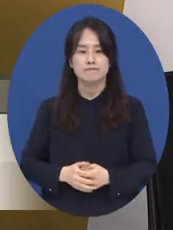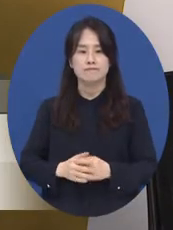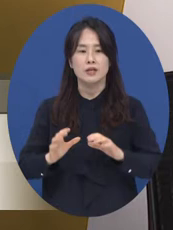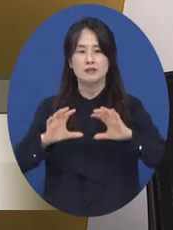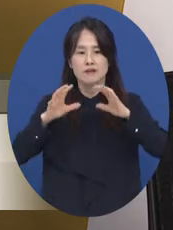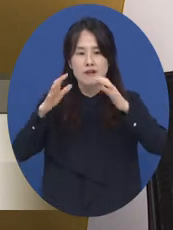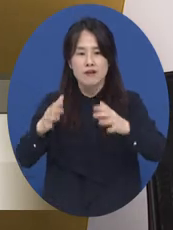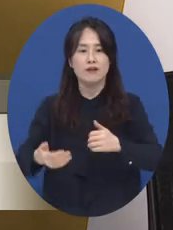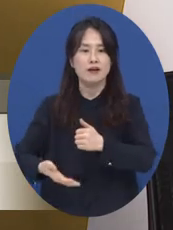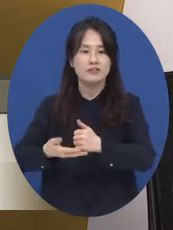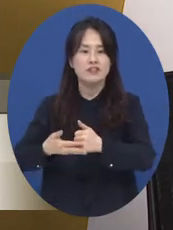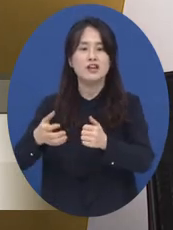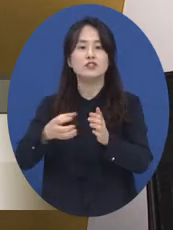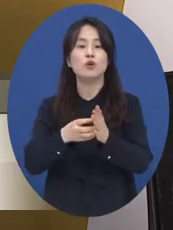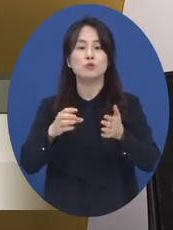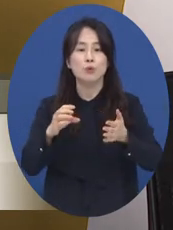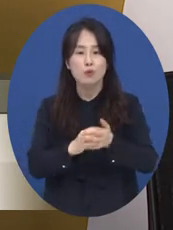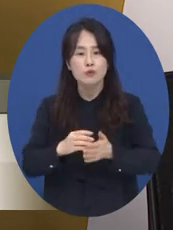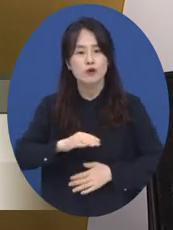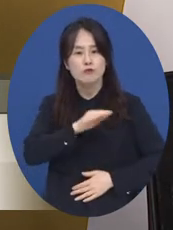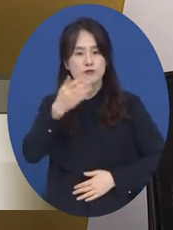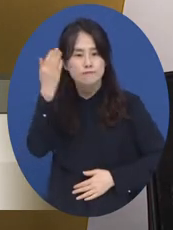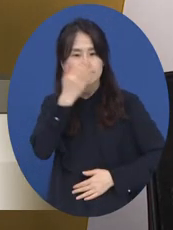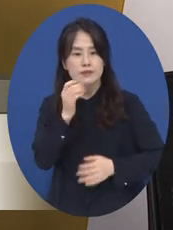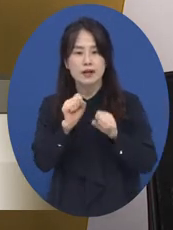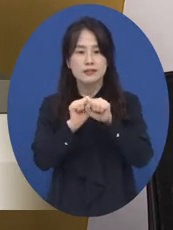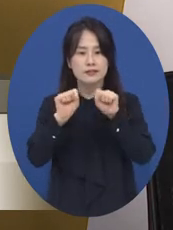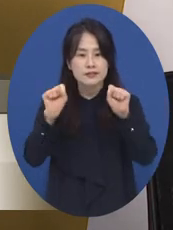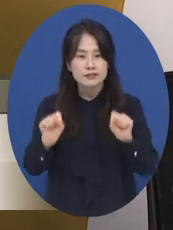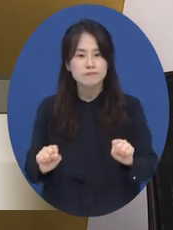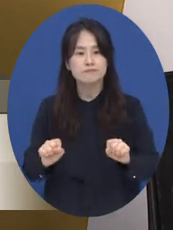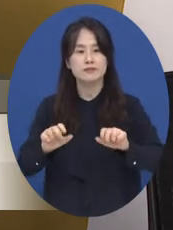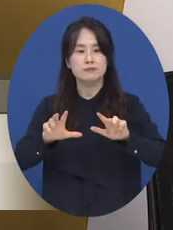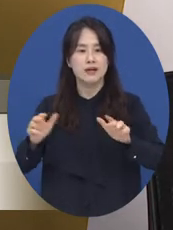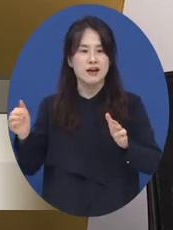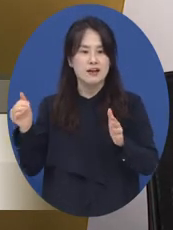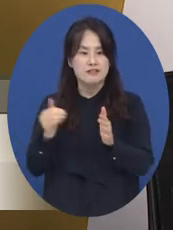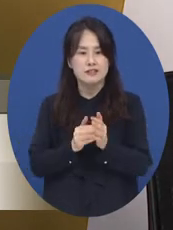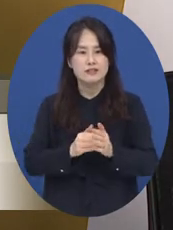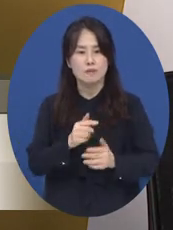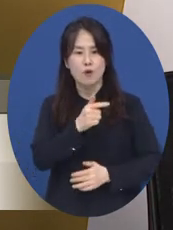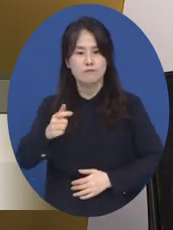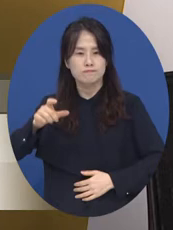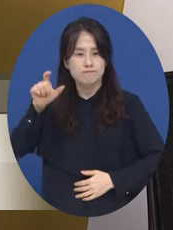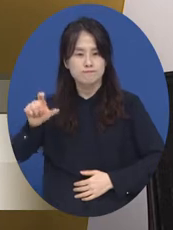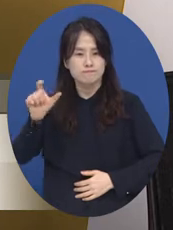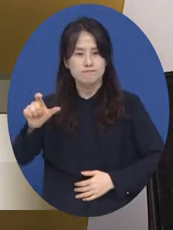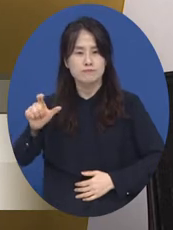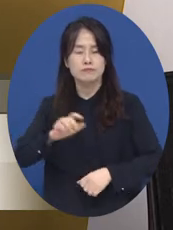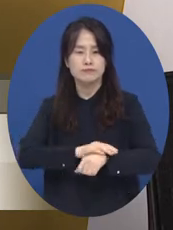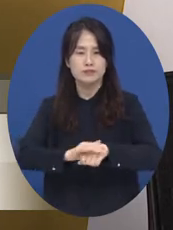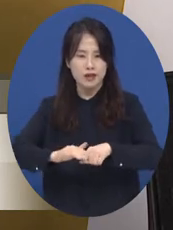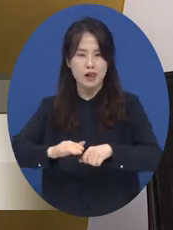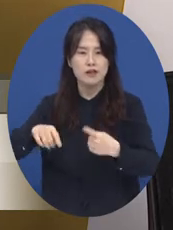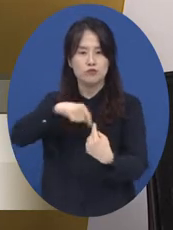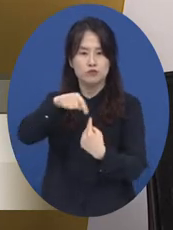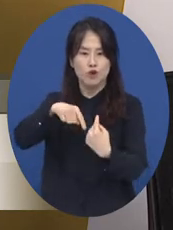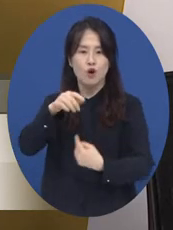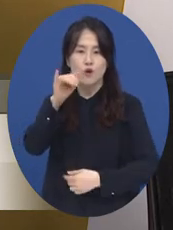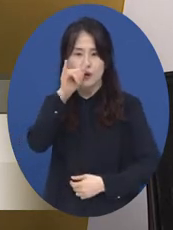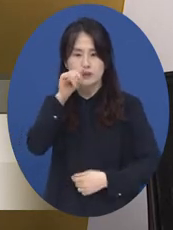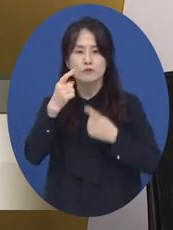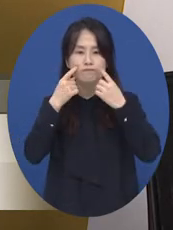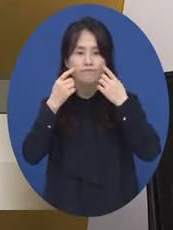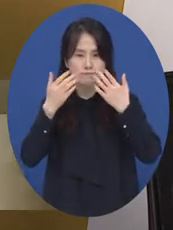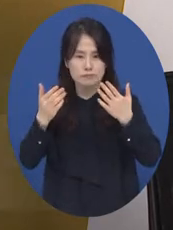칭찬할 정도로 우리의 방역 시스템은 지금까지는 매우 튼튼하게 잘 유지 운영되고